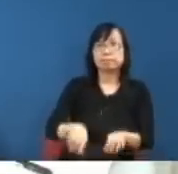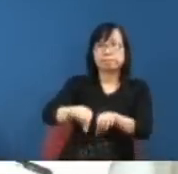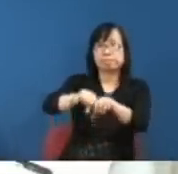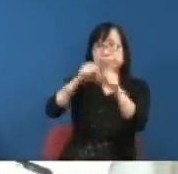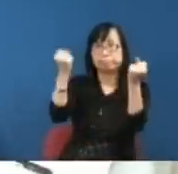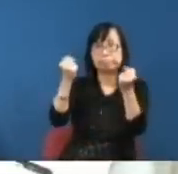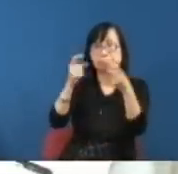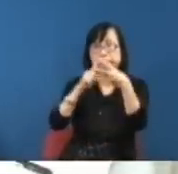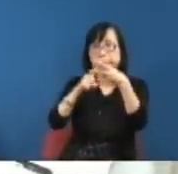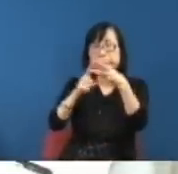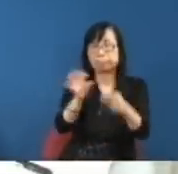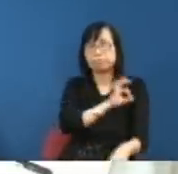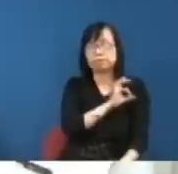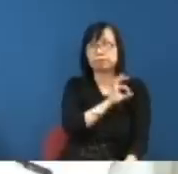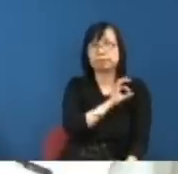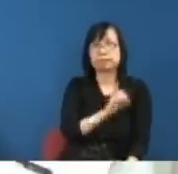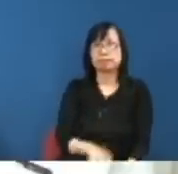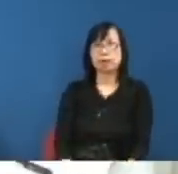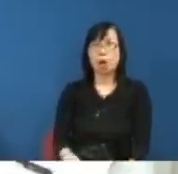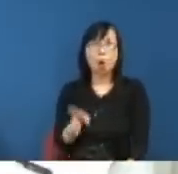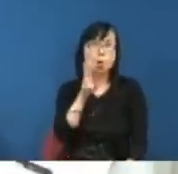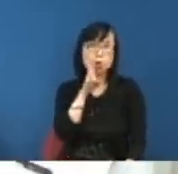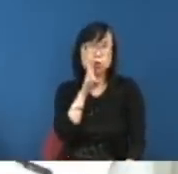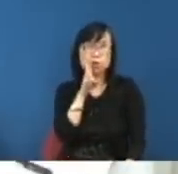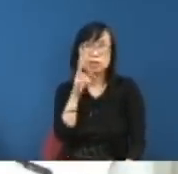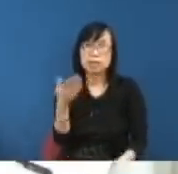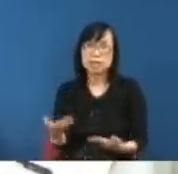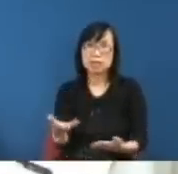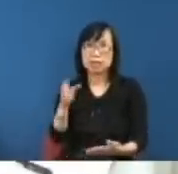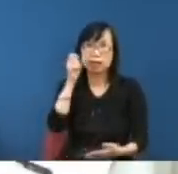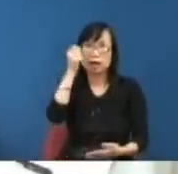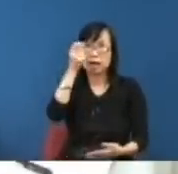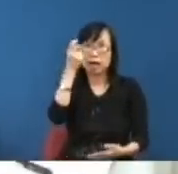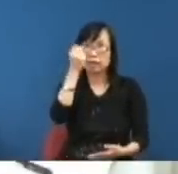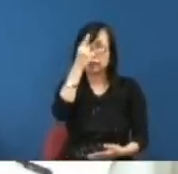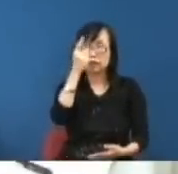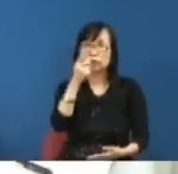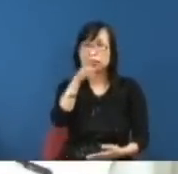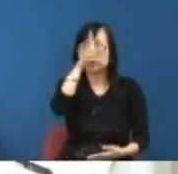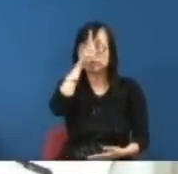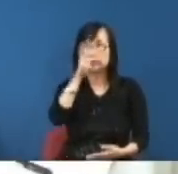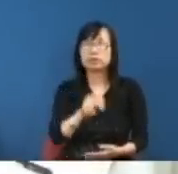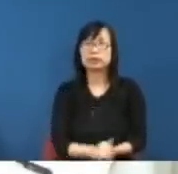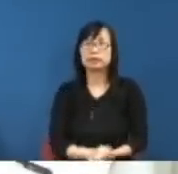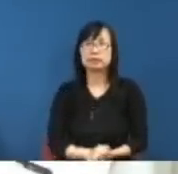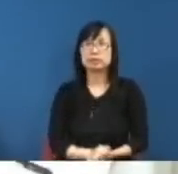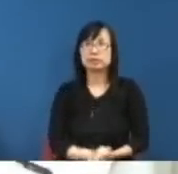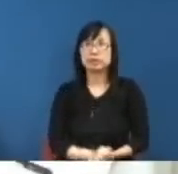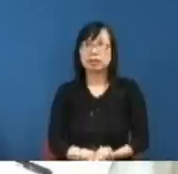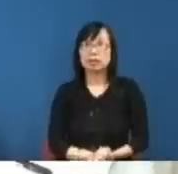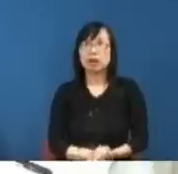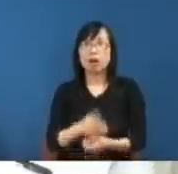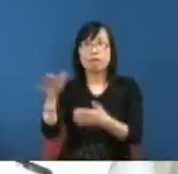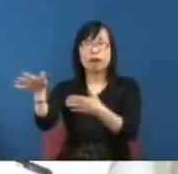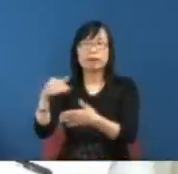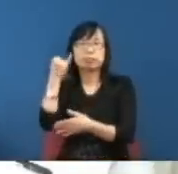將工會當為一個即係好似而家。特區政府咁就洗腦啦，係咪？即係話哦，呢、這個泛民係壞人嚟